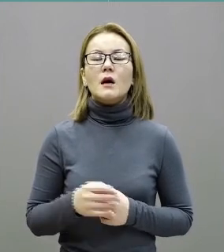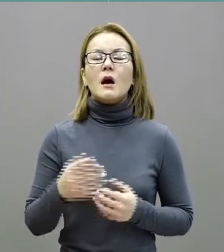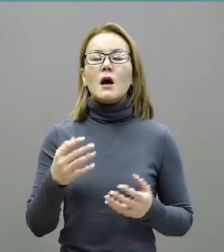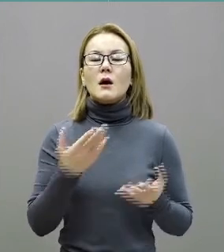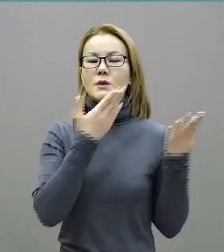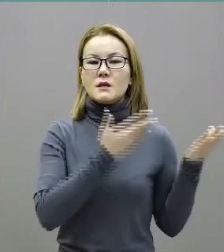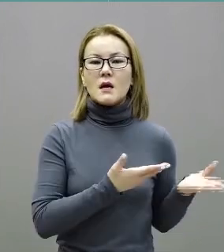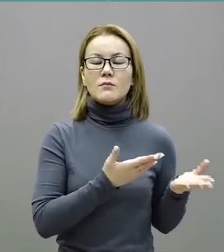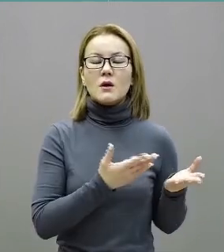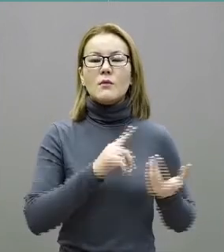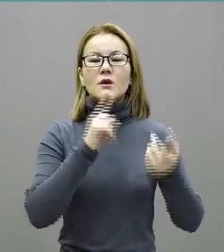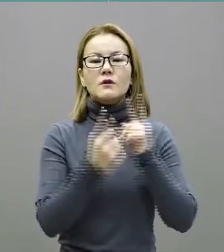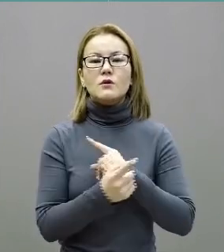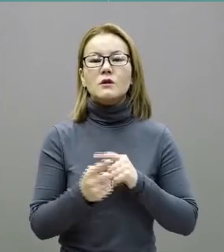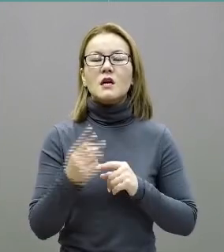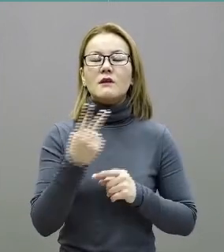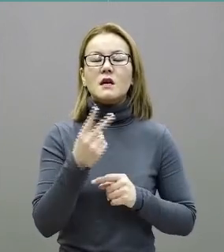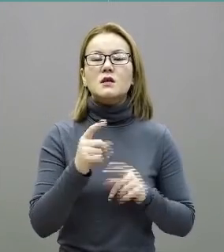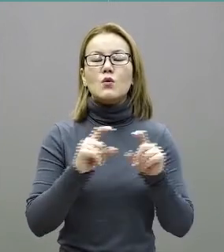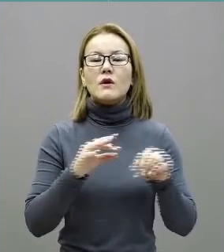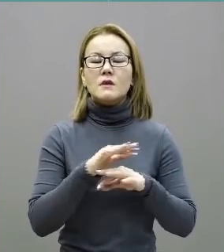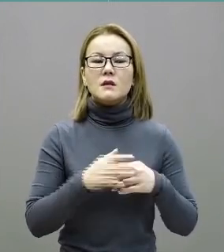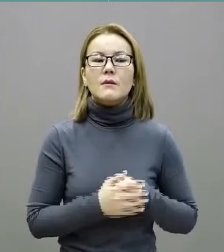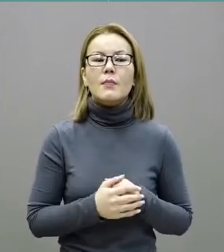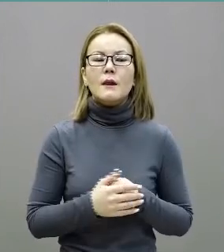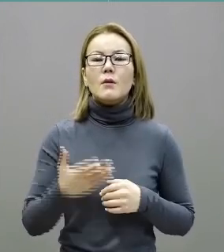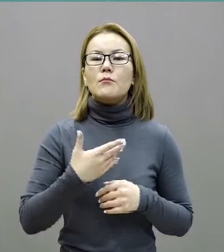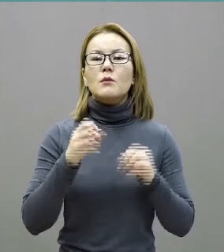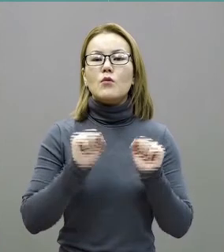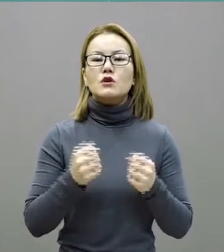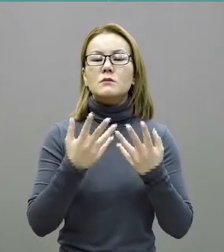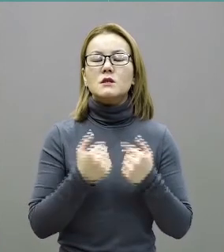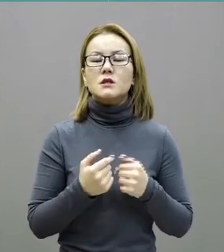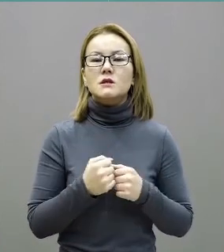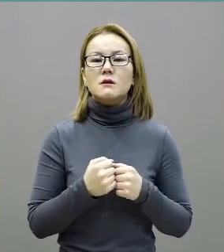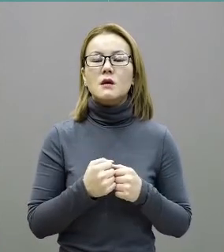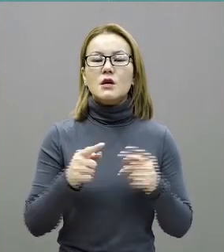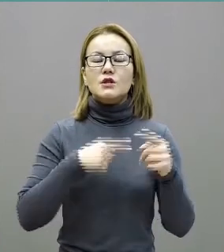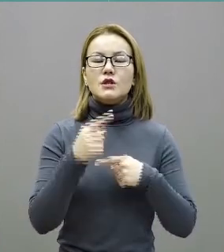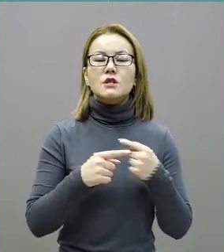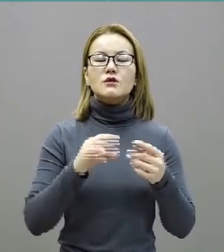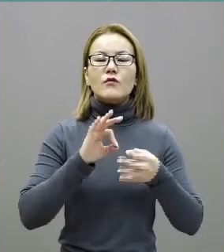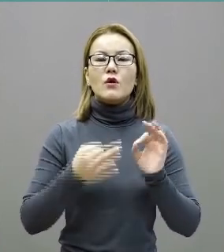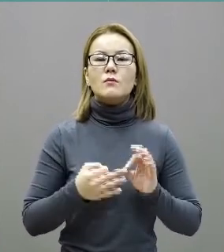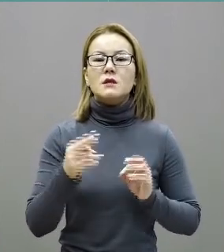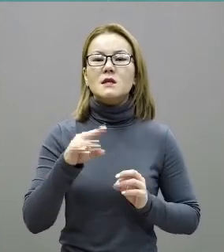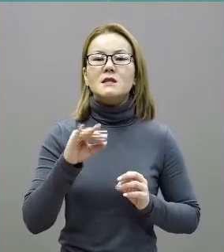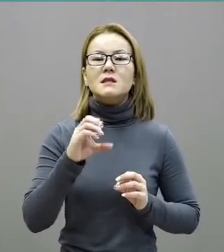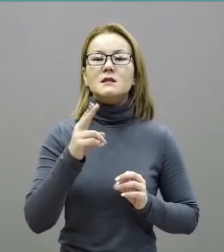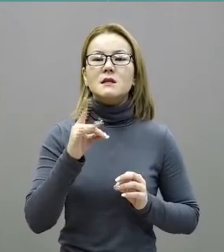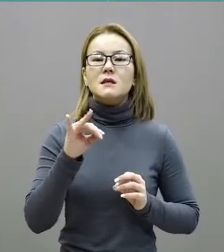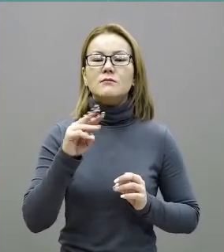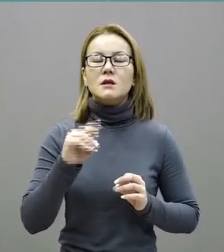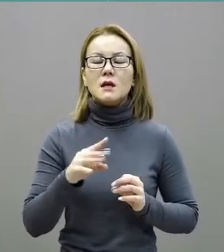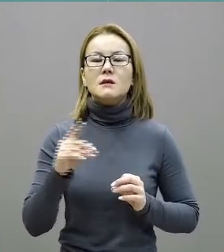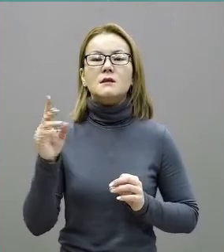перед нами приведенное квадратное уравнение мы можем решить его через формулу дискриминанта